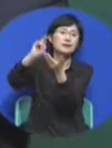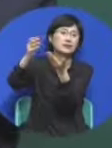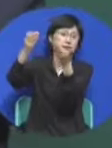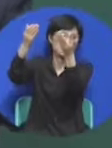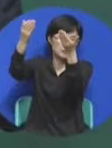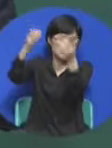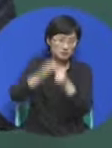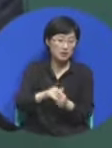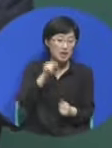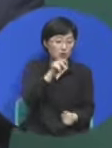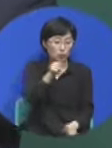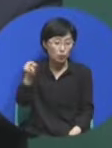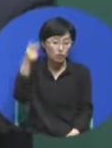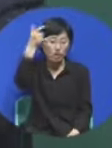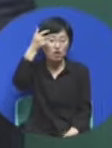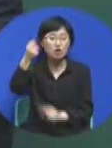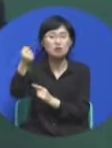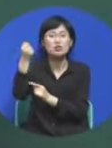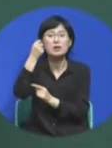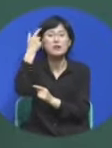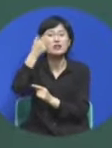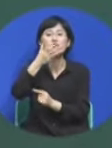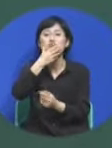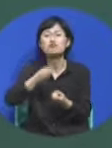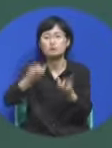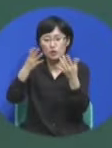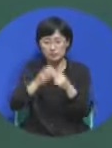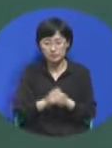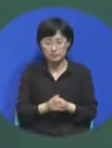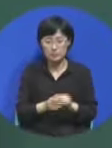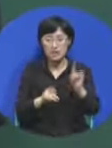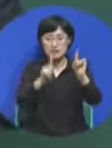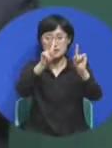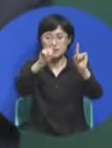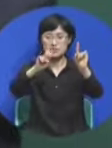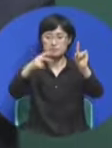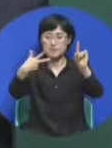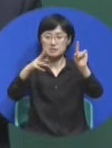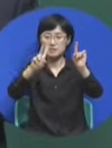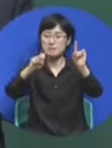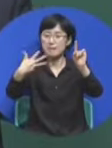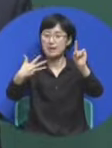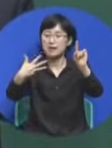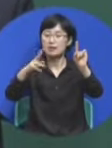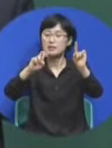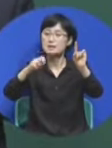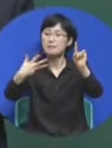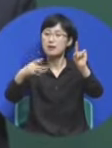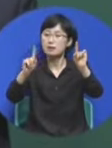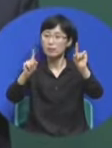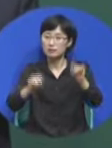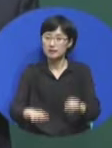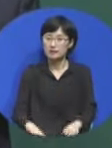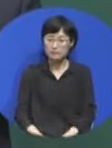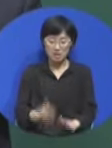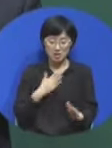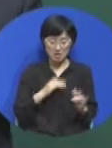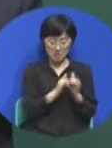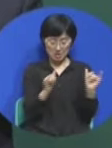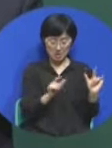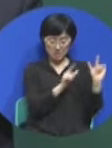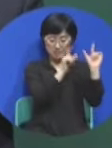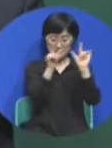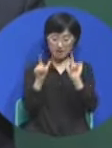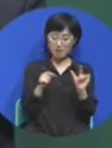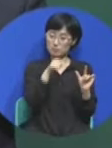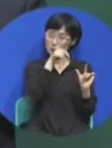所以是敬拜和赞美的存在. 네, 굉장히 영적인 축복이에요. 这是属灵的祝福. 1장 28절은 사실은 삶 속에 하나님이 함께 하시는 것을